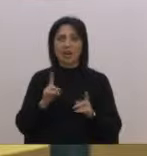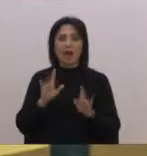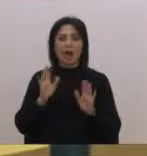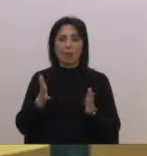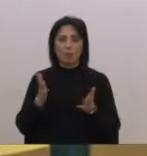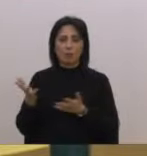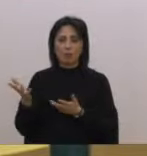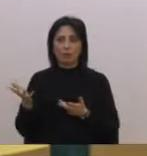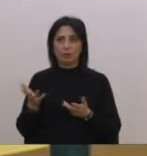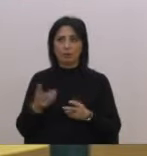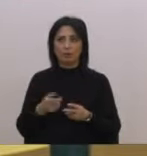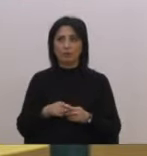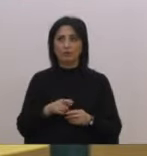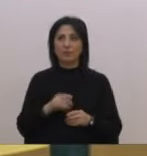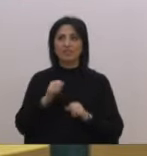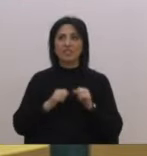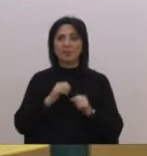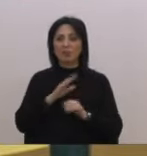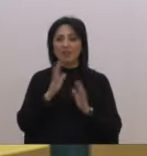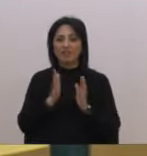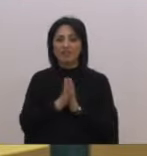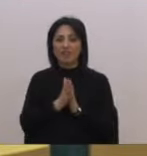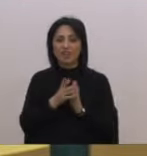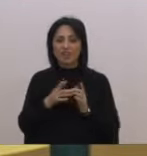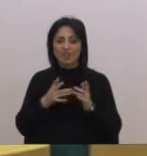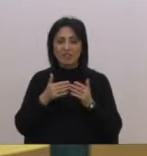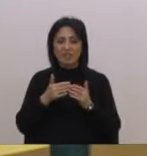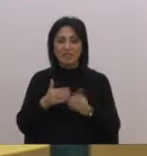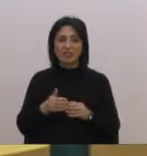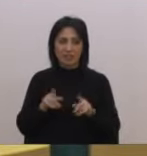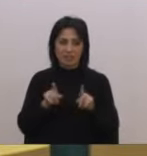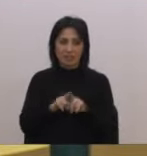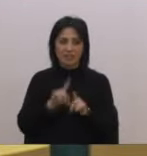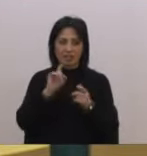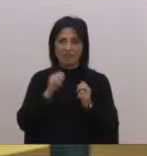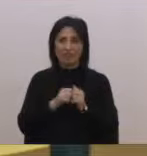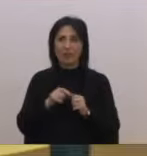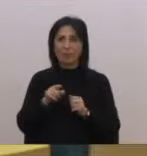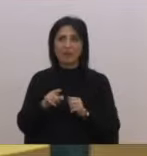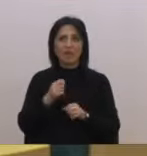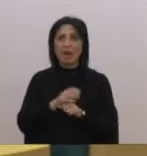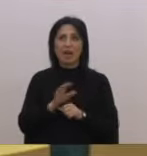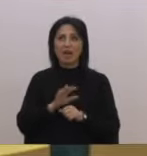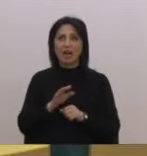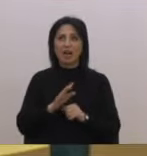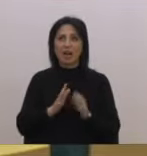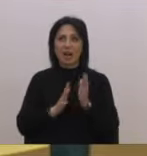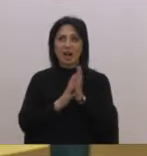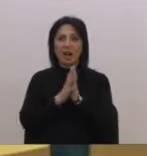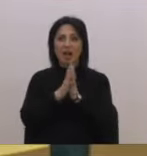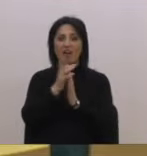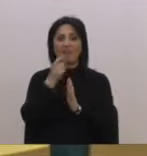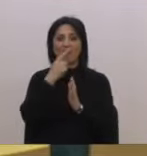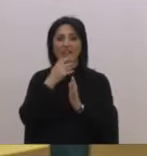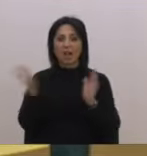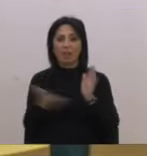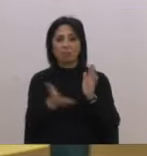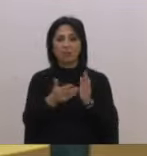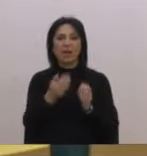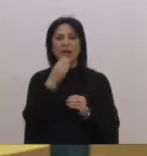mohta. Da, stilul tău, el trebuie să ai o contă. Ce ni siți guaxos? Romanski era ghetet de venahi sa cehua, suți scolte hels,